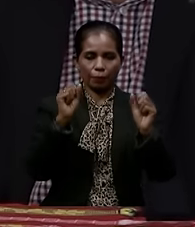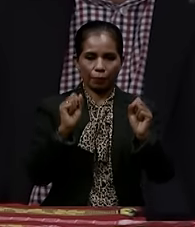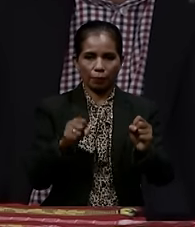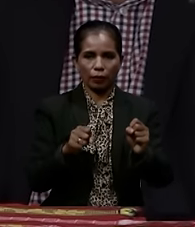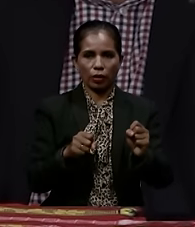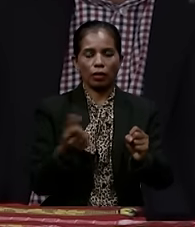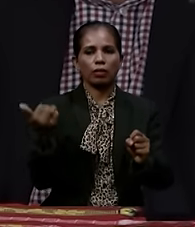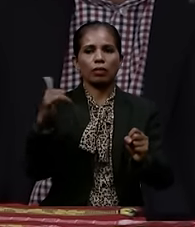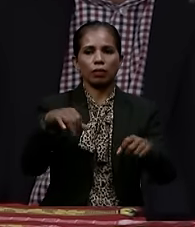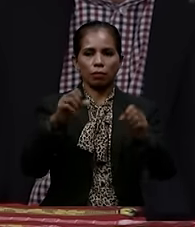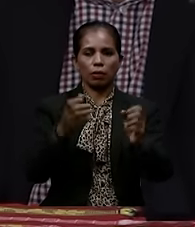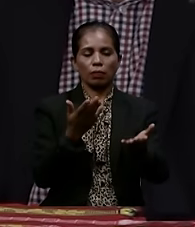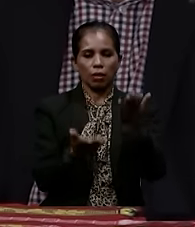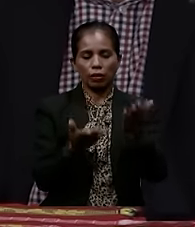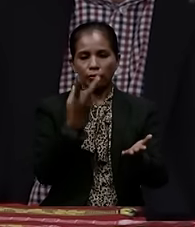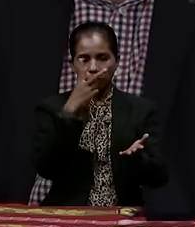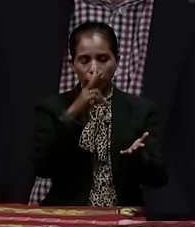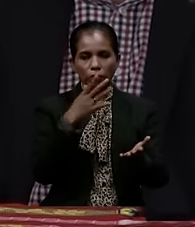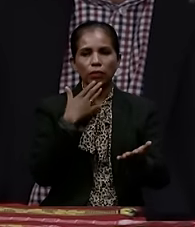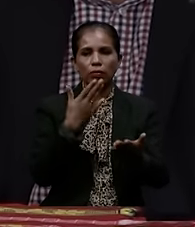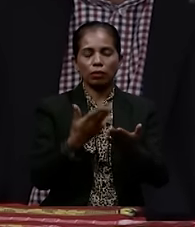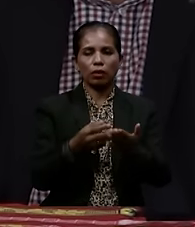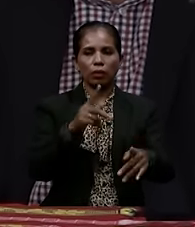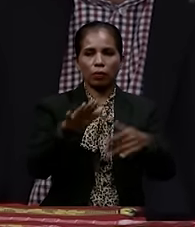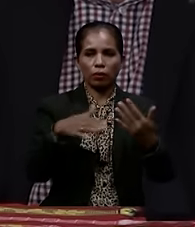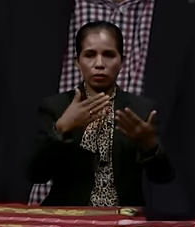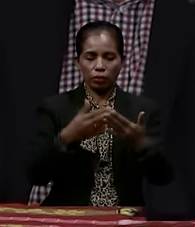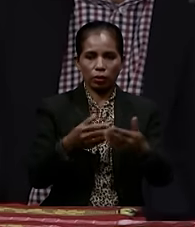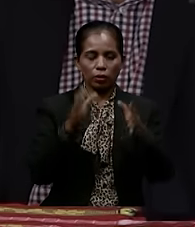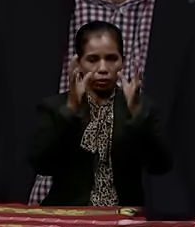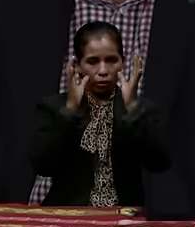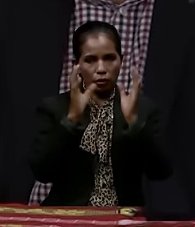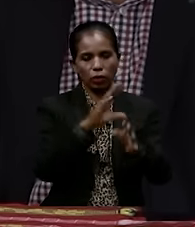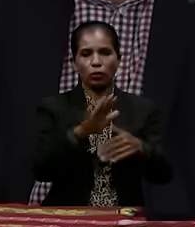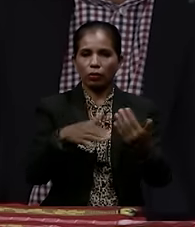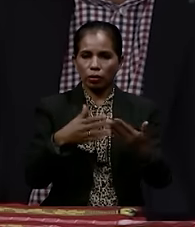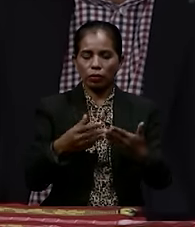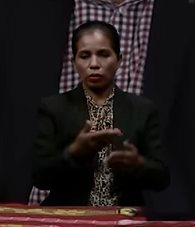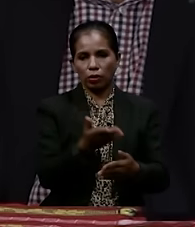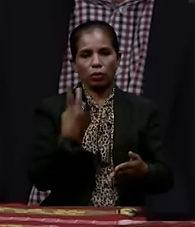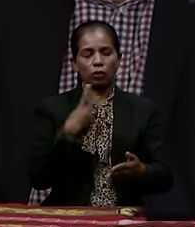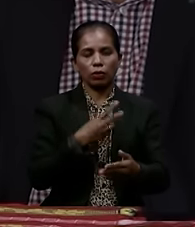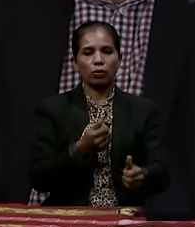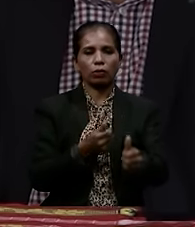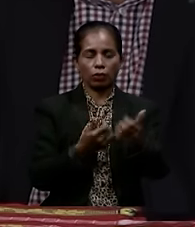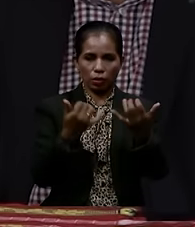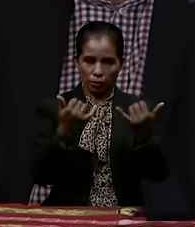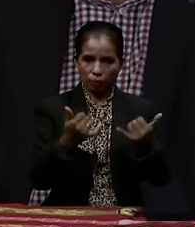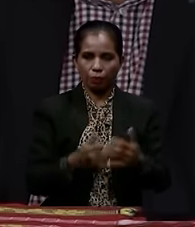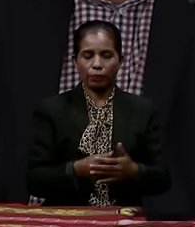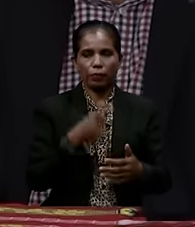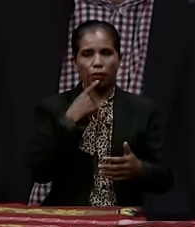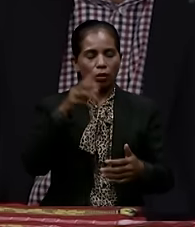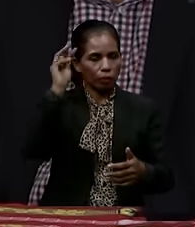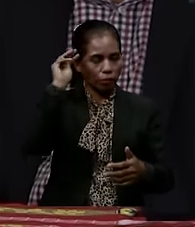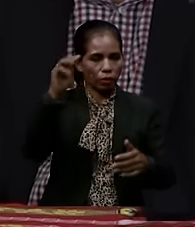atu sira mos bele teto di dia ki li ho rita ne povo ser ne halere ki li momento sira ne hoto ne beito hoto tu ira hela ita ne hatamba ke stau ne